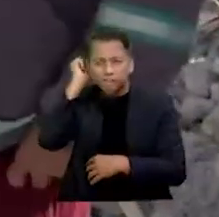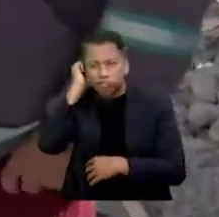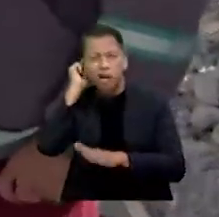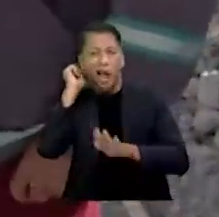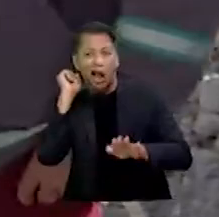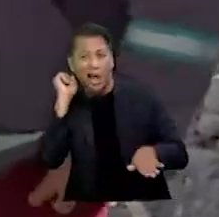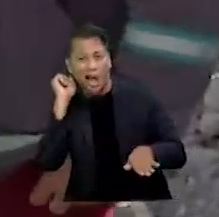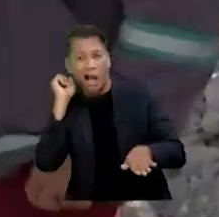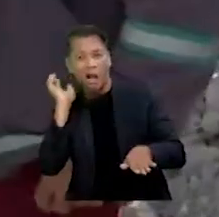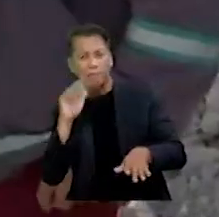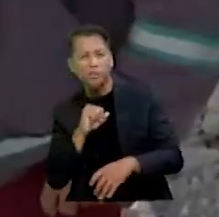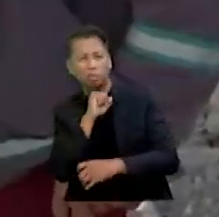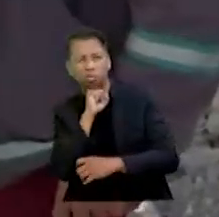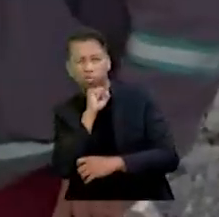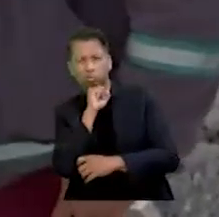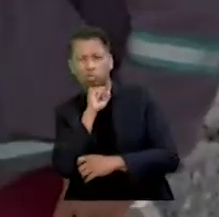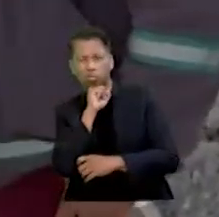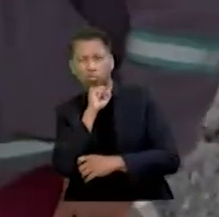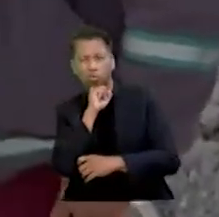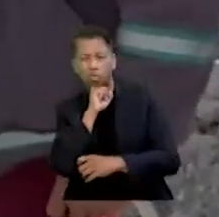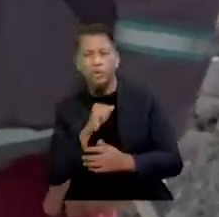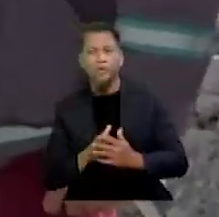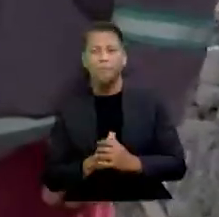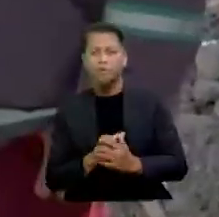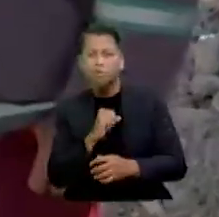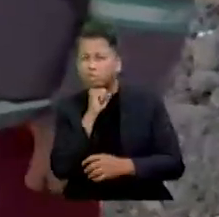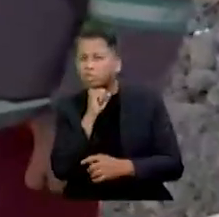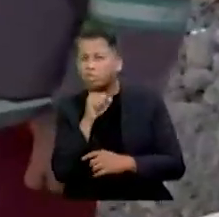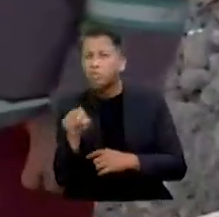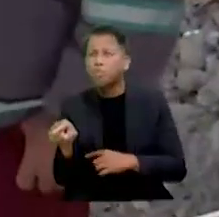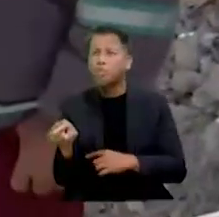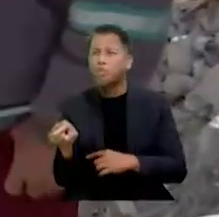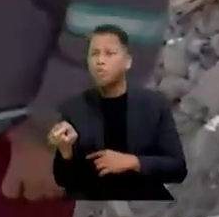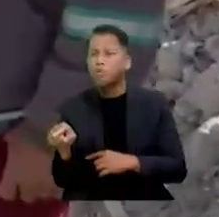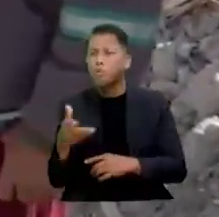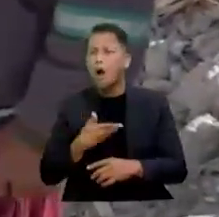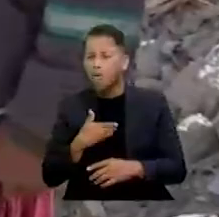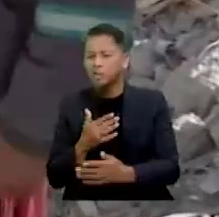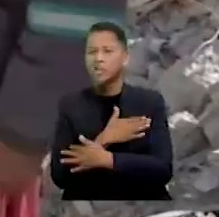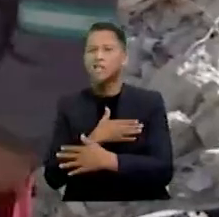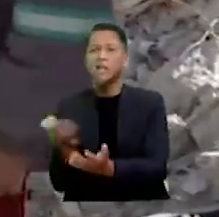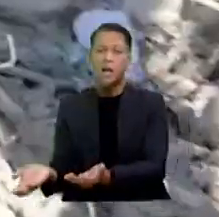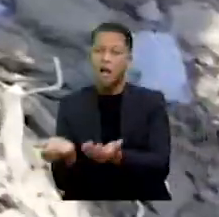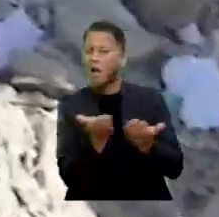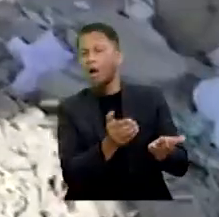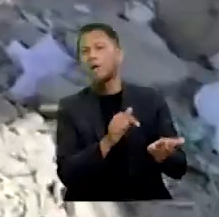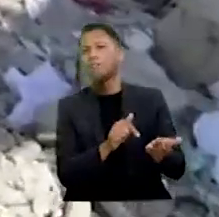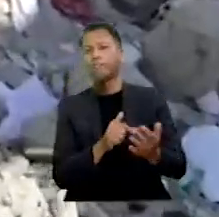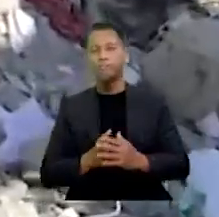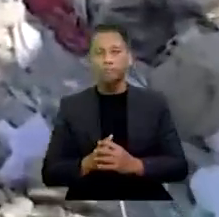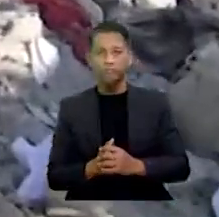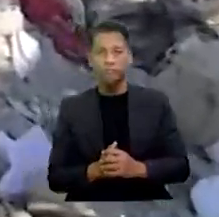pihak Affan atau Badan Penanggulangan Bencana Turki untuk bisa diangkat ke permukaan dan nantinya akan dimasukkan ke dalam ambulans dan